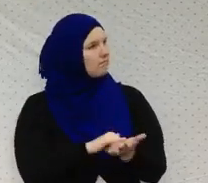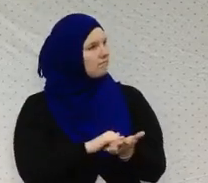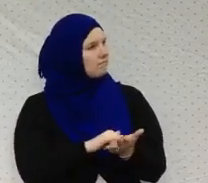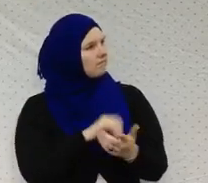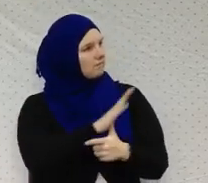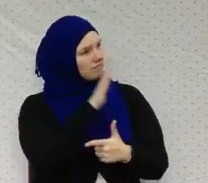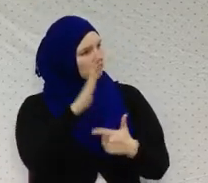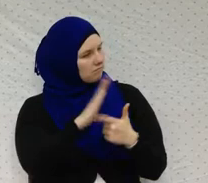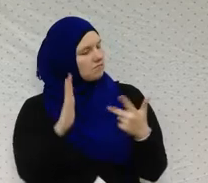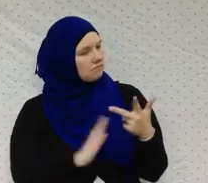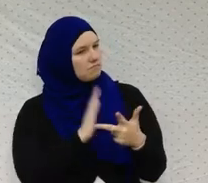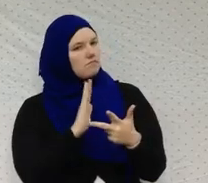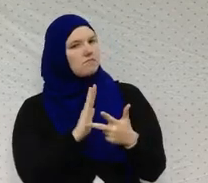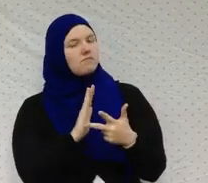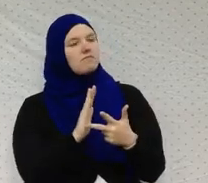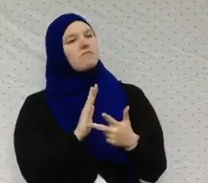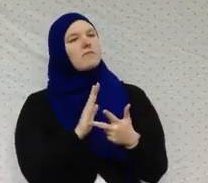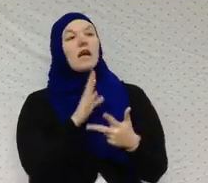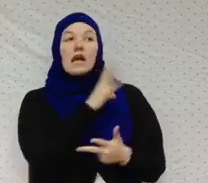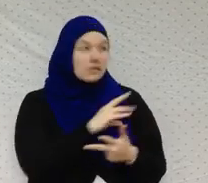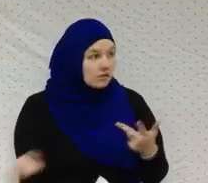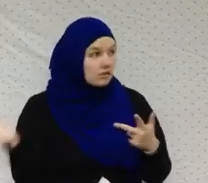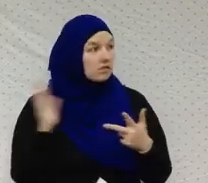وَأَنْ يُذْكَرَ فَلَا يُنْسَى.